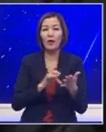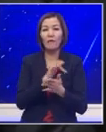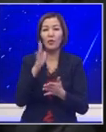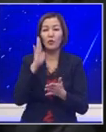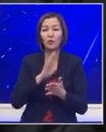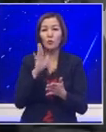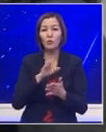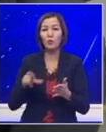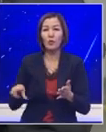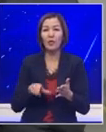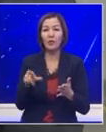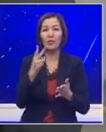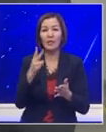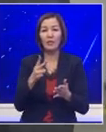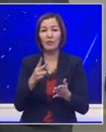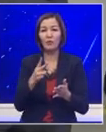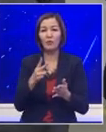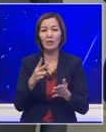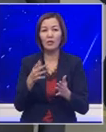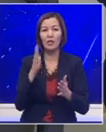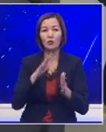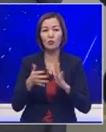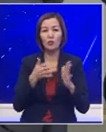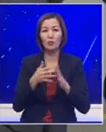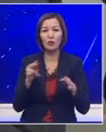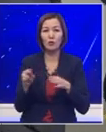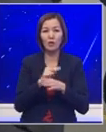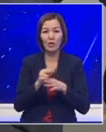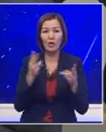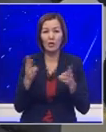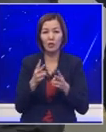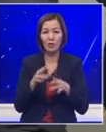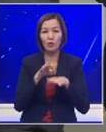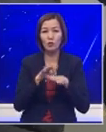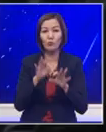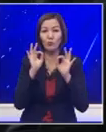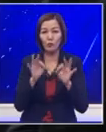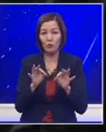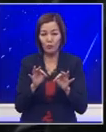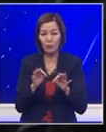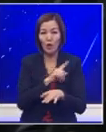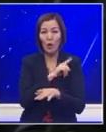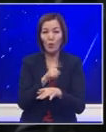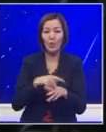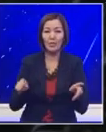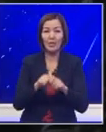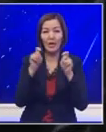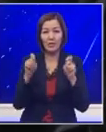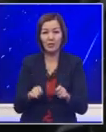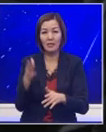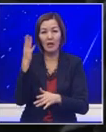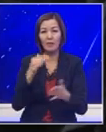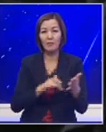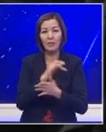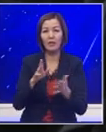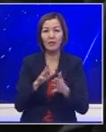суы бүгінде 2 ауданнан аспайды. Егер каналға жөндеу жұмыстары тиісті деңгейде жүріп, барлық қуаттылығы іске қосылса, Алматы